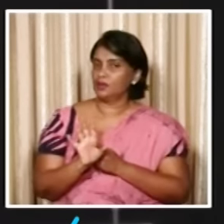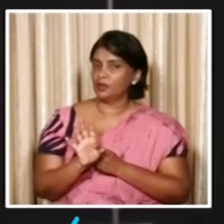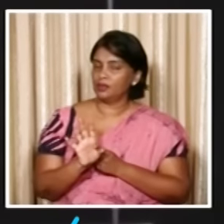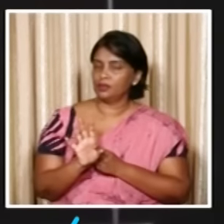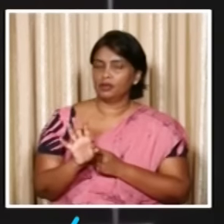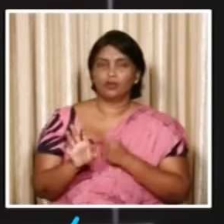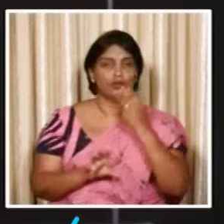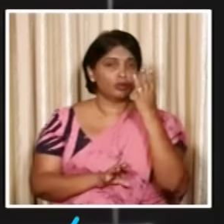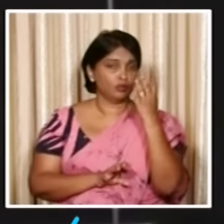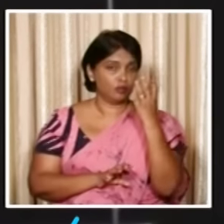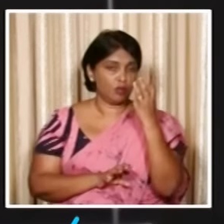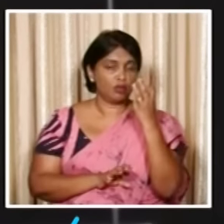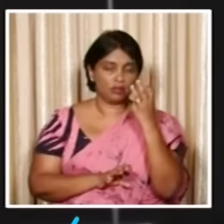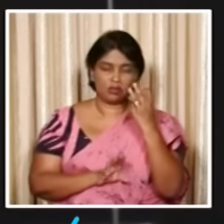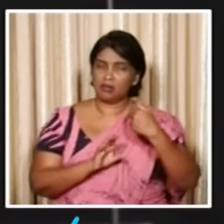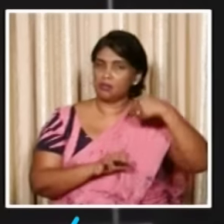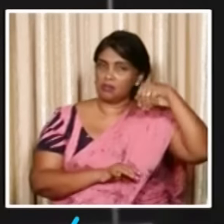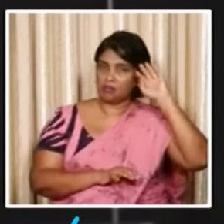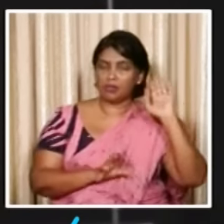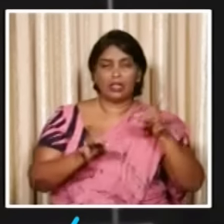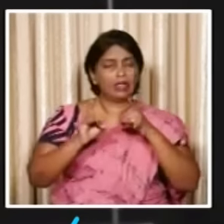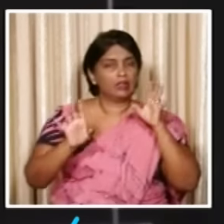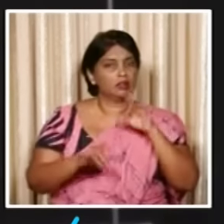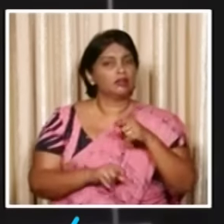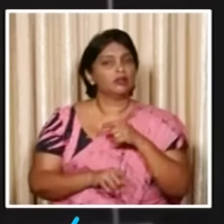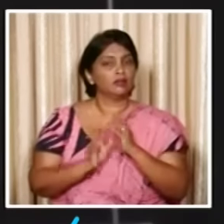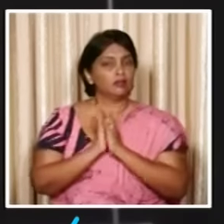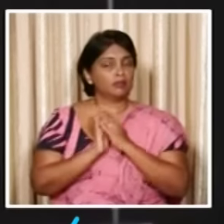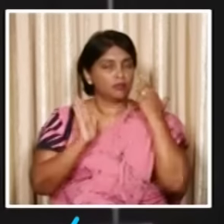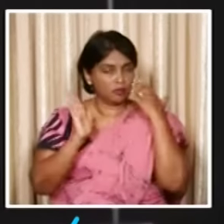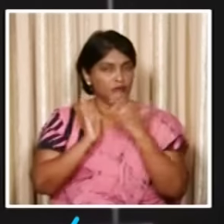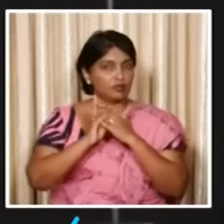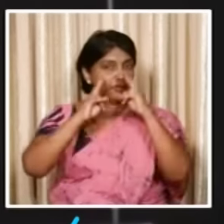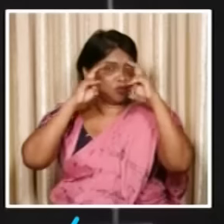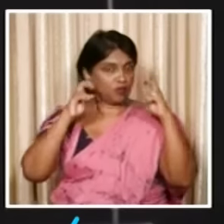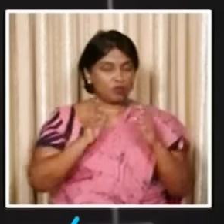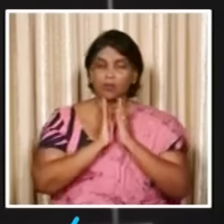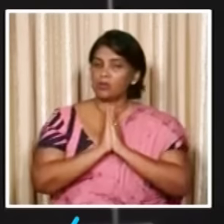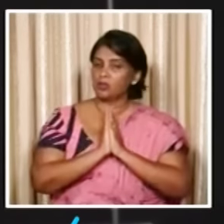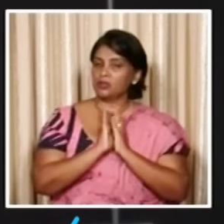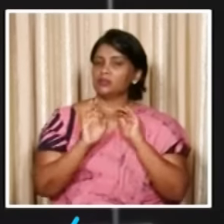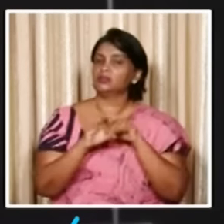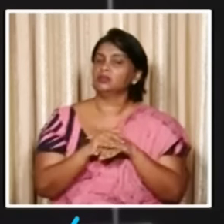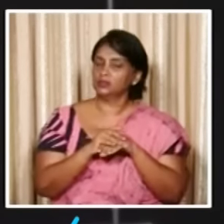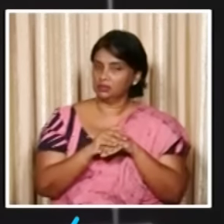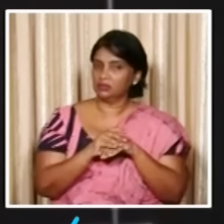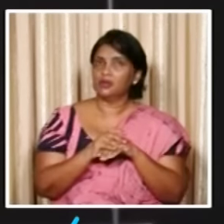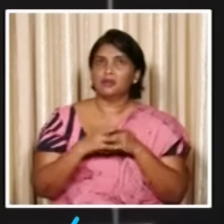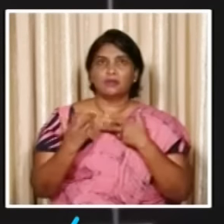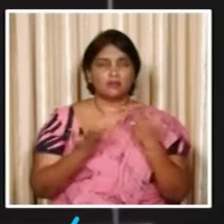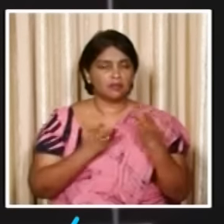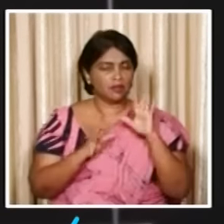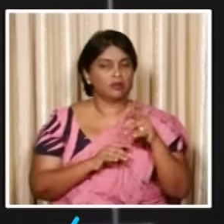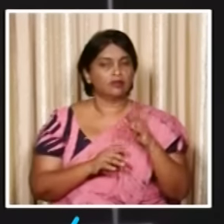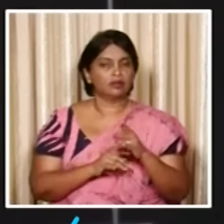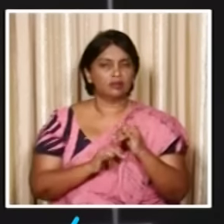வாழ்ந்திருக்கிற நாகர்கள் என்ற தமிழினம் தான் வழிபாடாற்றி வந்த ஒரு ஆலயத்திலே இன்று ஒரு மிலேச்சத்தனமான முறையில்